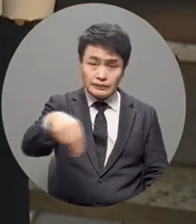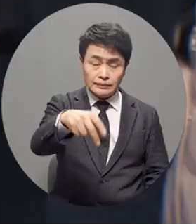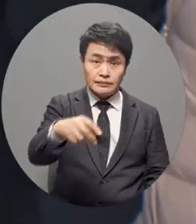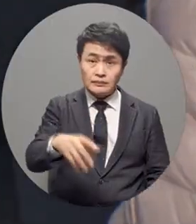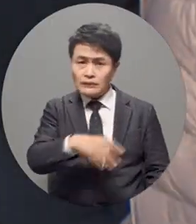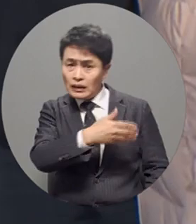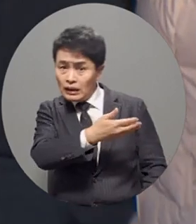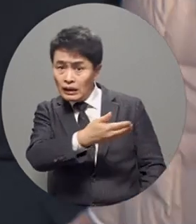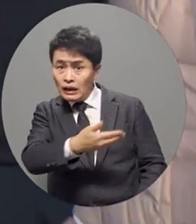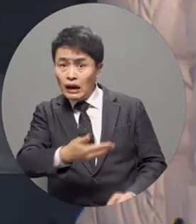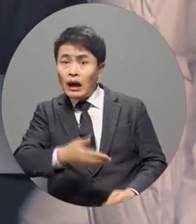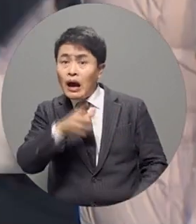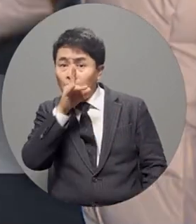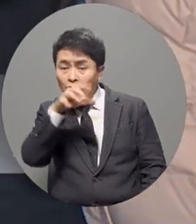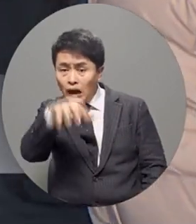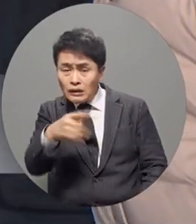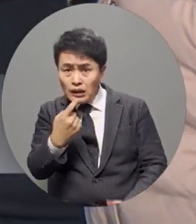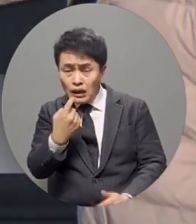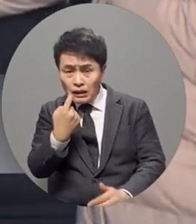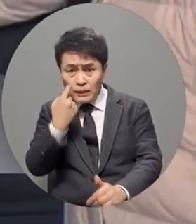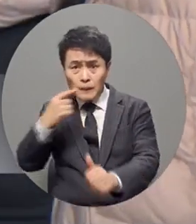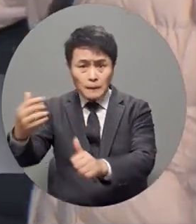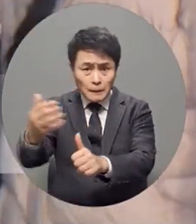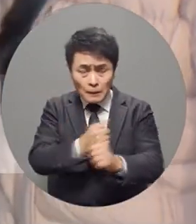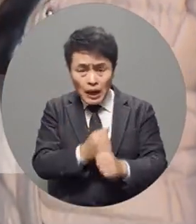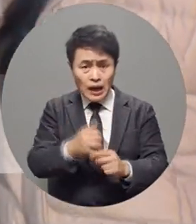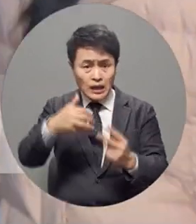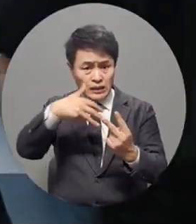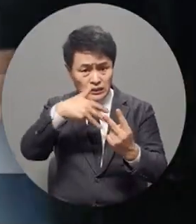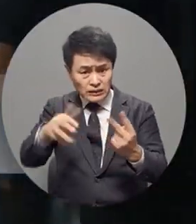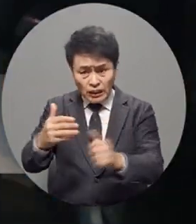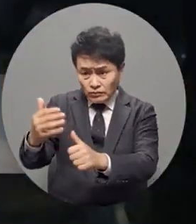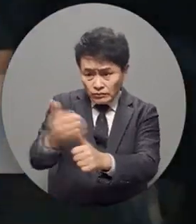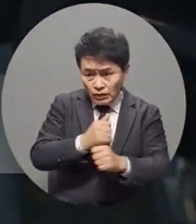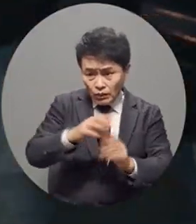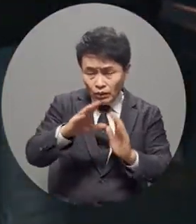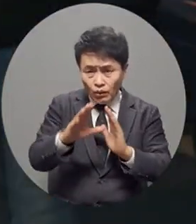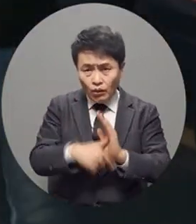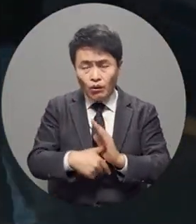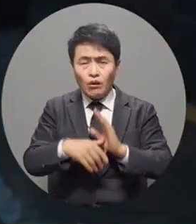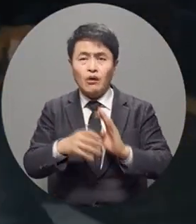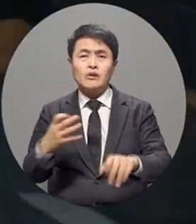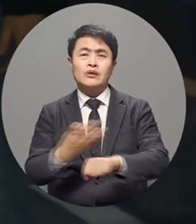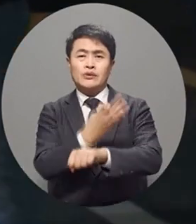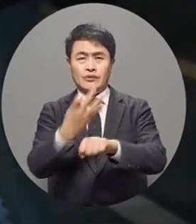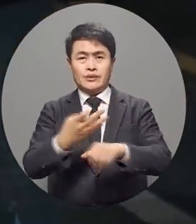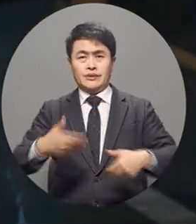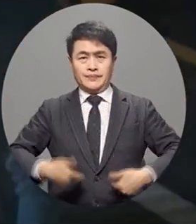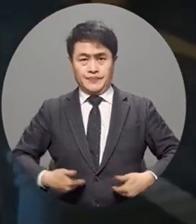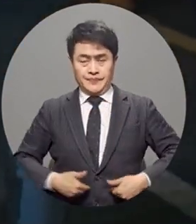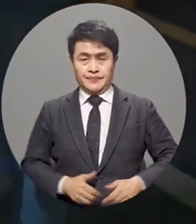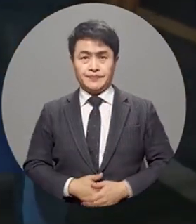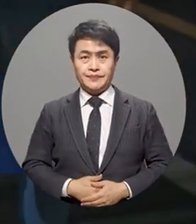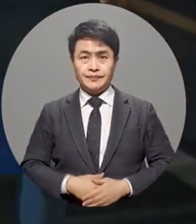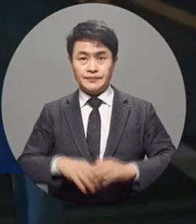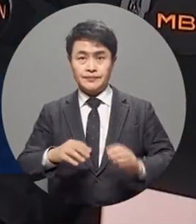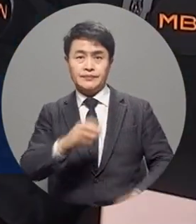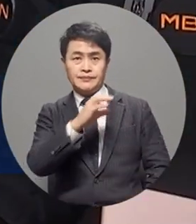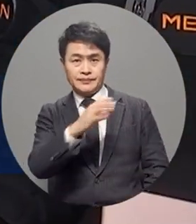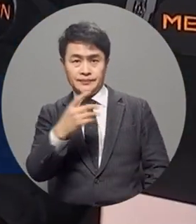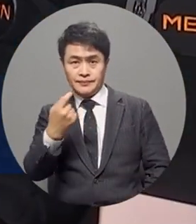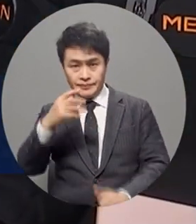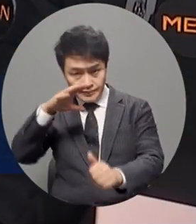강릉에서 붙잡았지만, 2차 범행 후 추적을 시작하고 검거하는 데까지 또 14시간이 걸렸습니다. CCTV